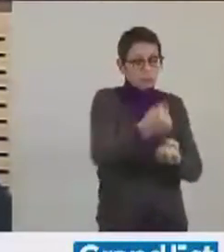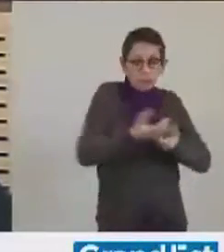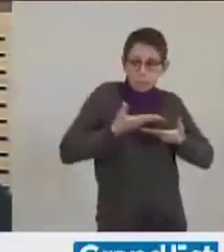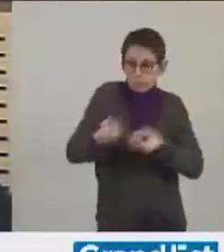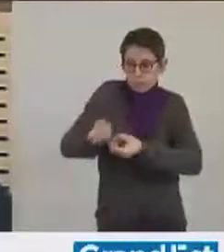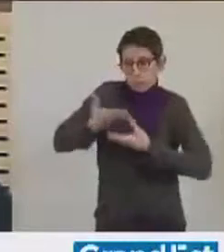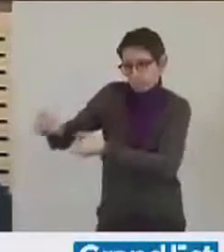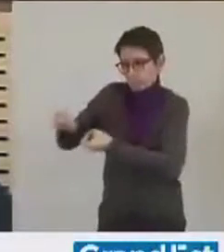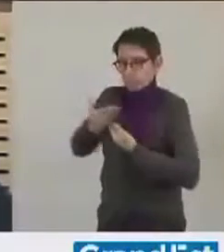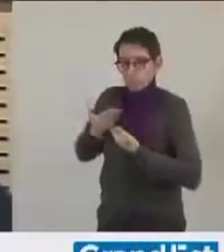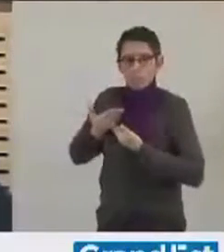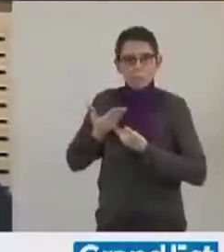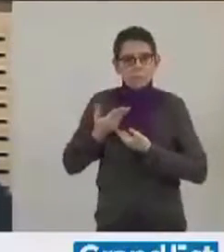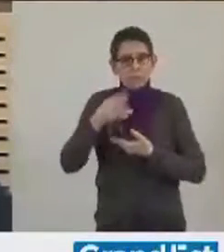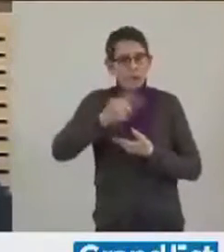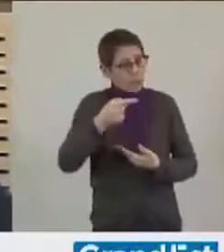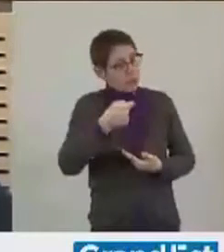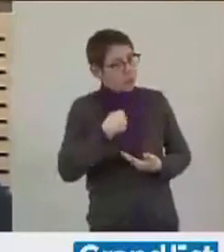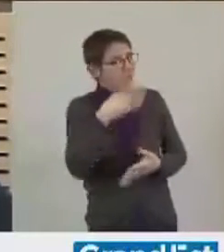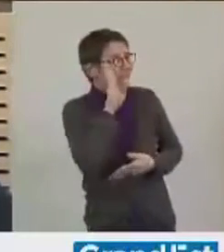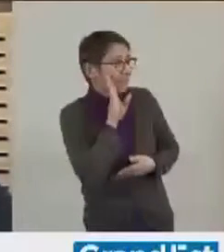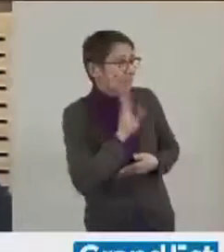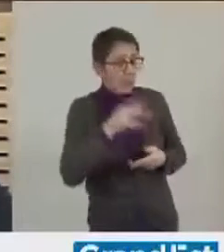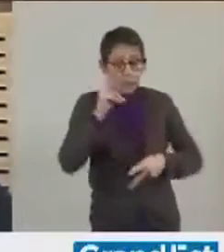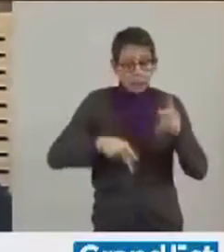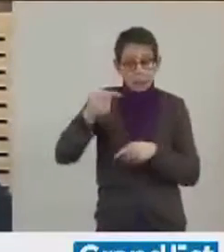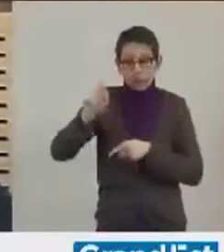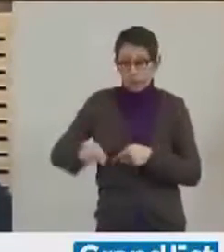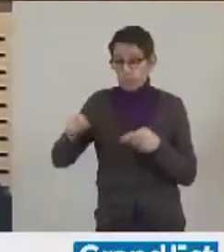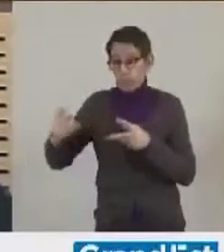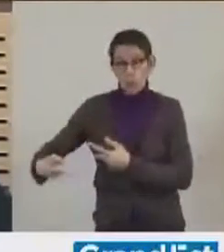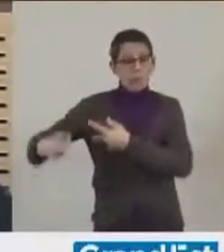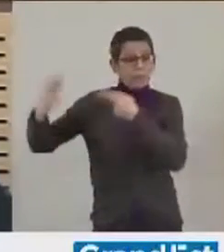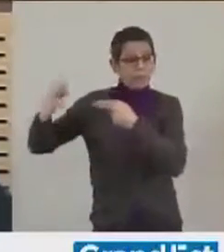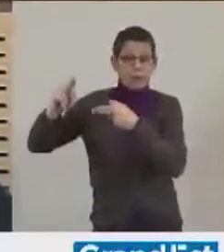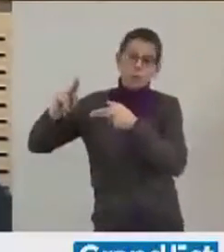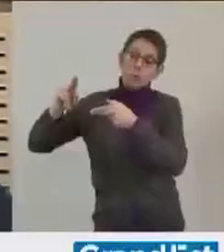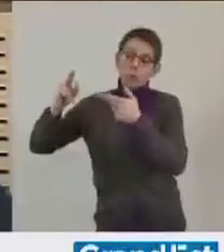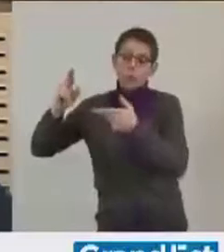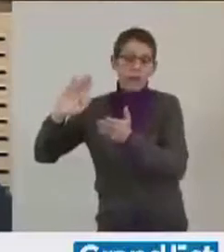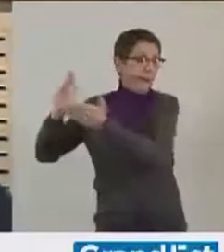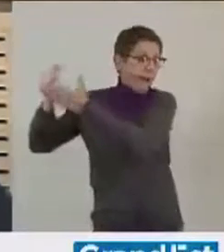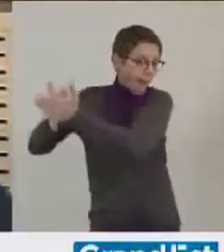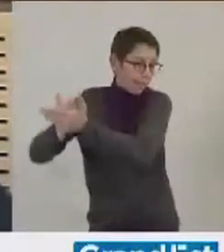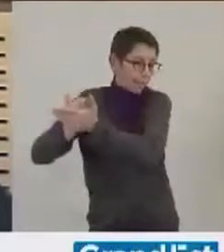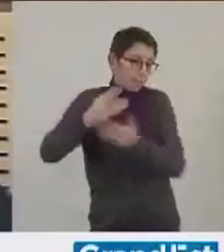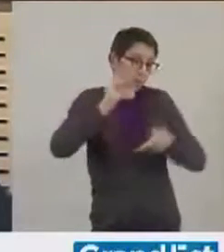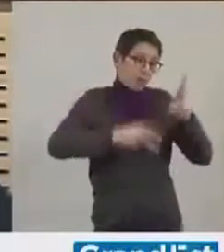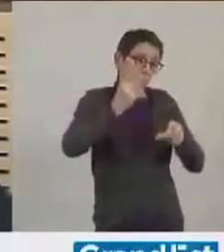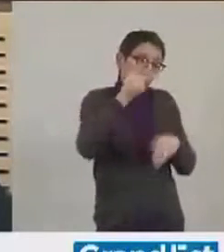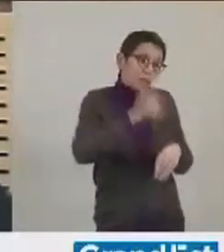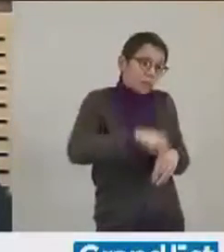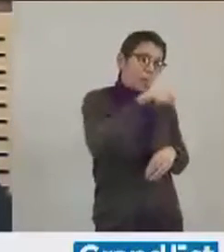invite, même si on doit faire une interruption de séance, à reconsidérer votre position et à considérer que sur un budget, je peux